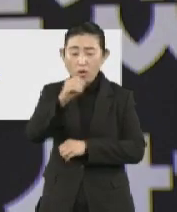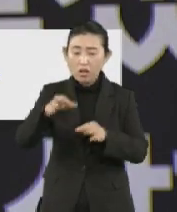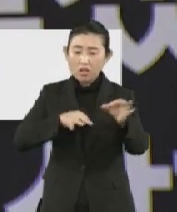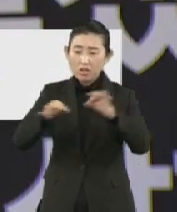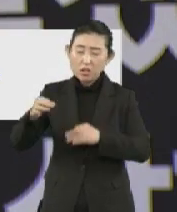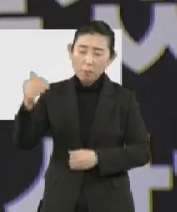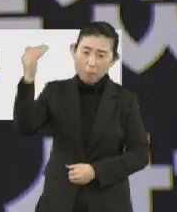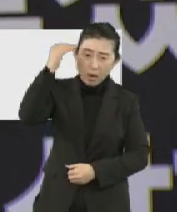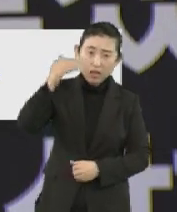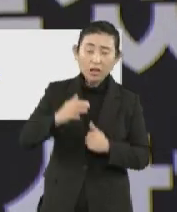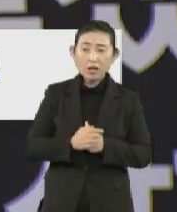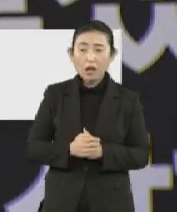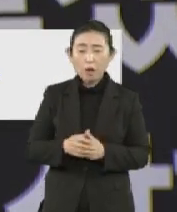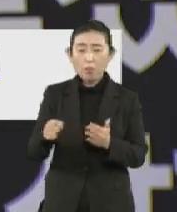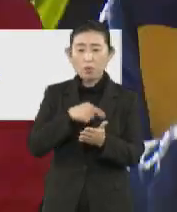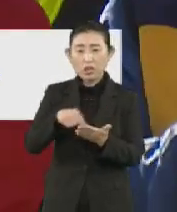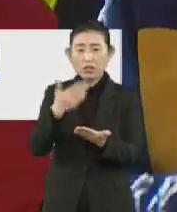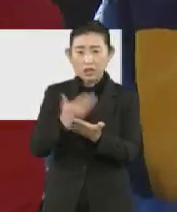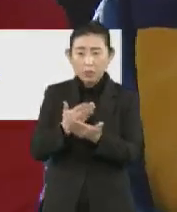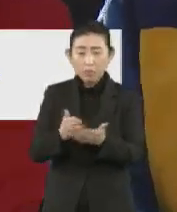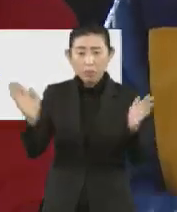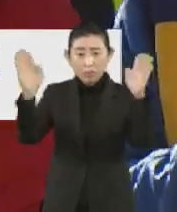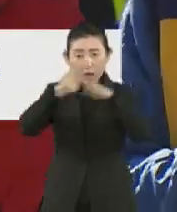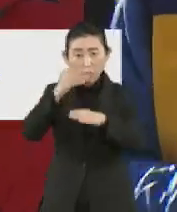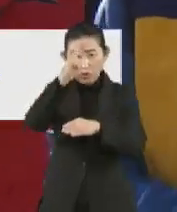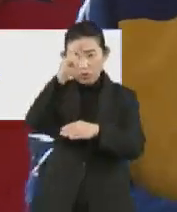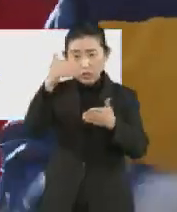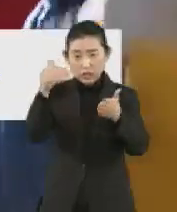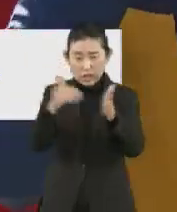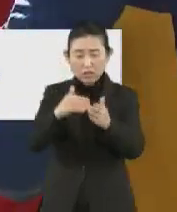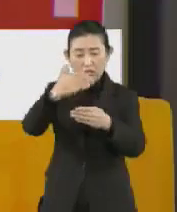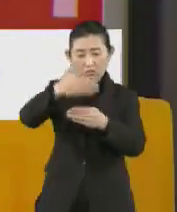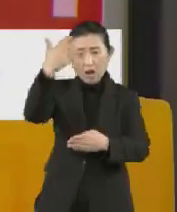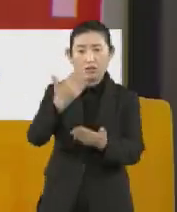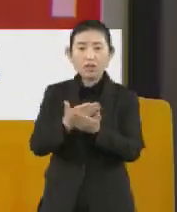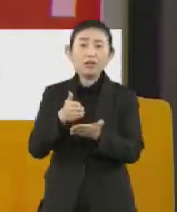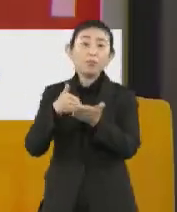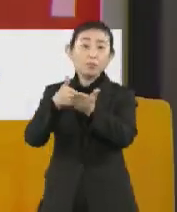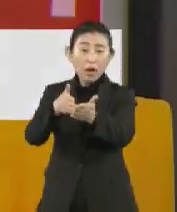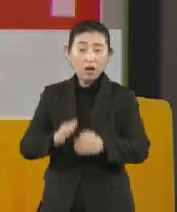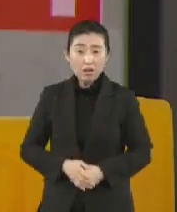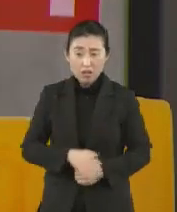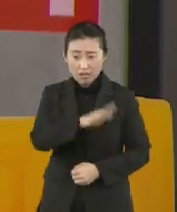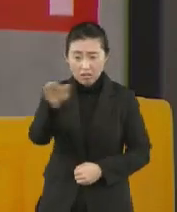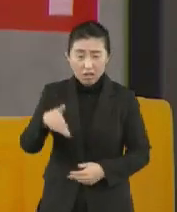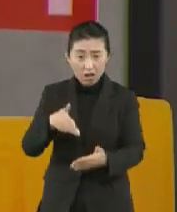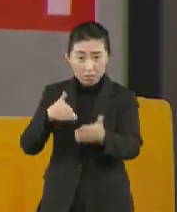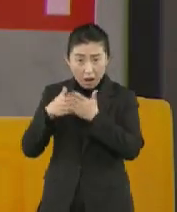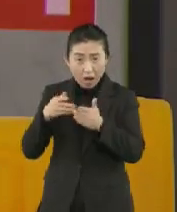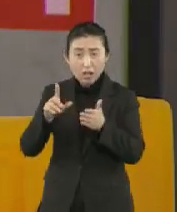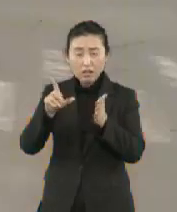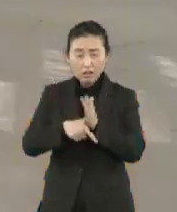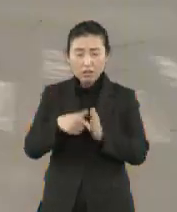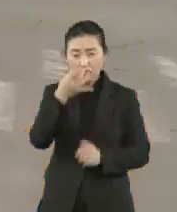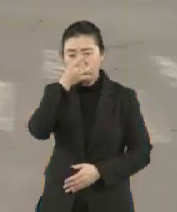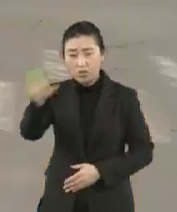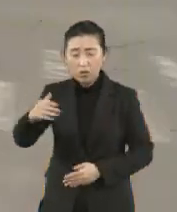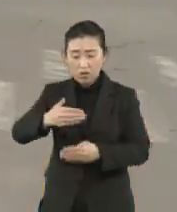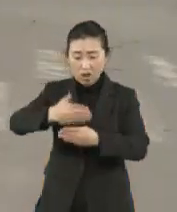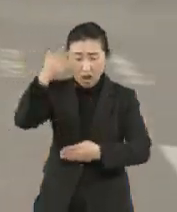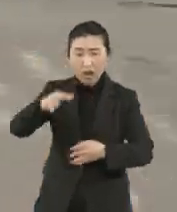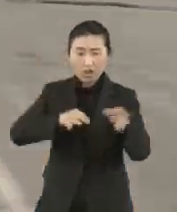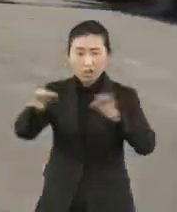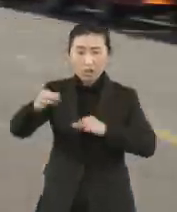보상금을 지급하고 밤 12시까지 영업을 허용해달라고 요구했습니다. 요구가 받아들여지지 않을 경우 영업 강행 등